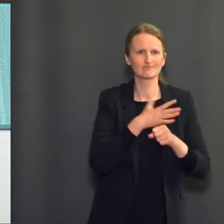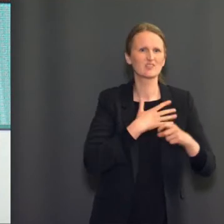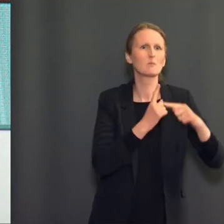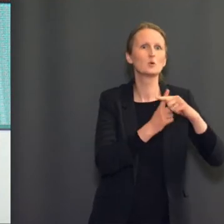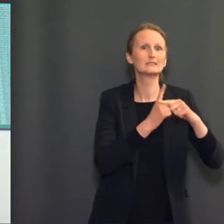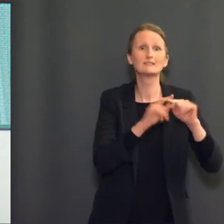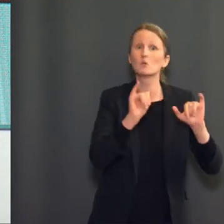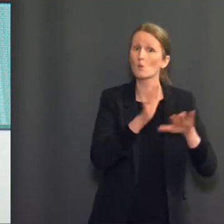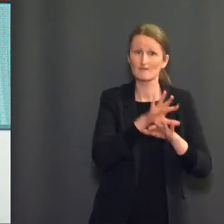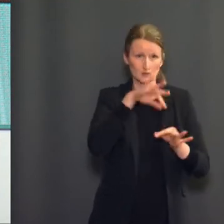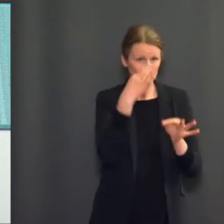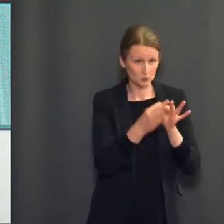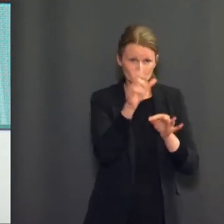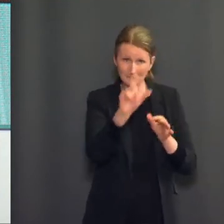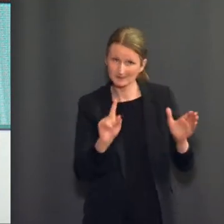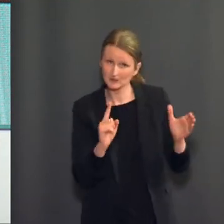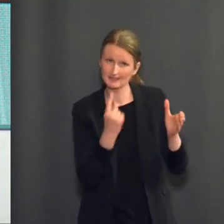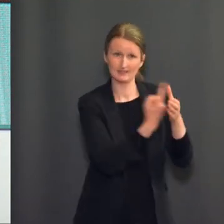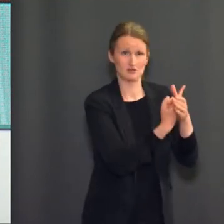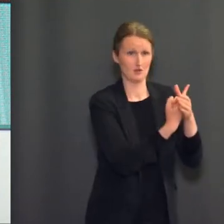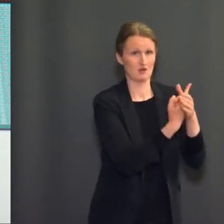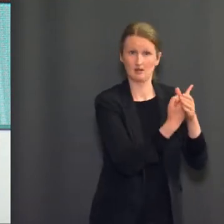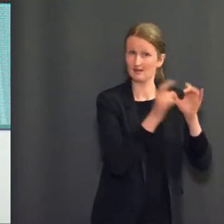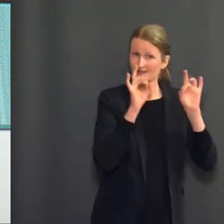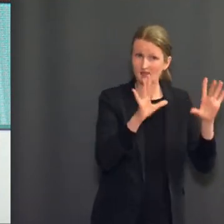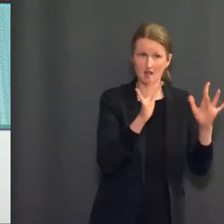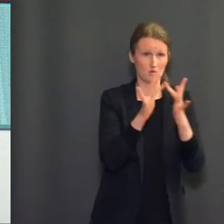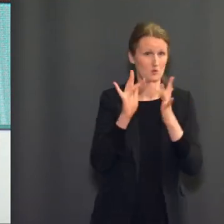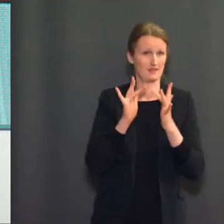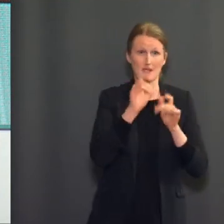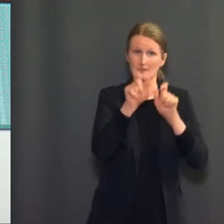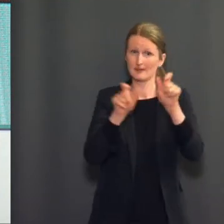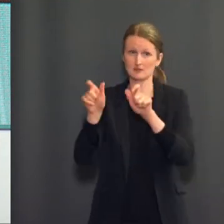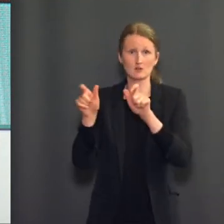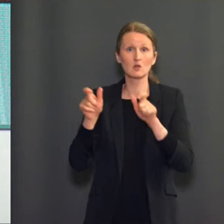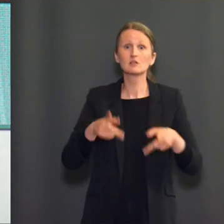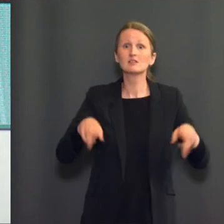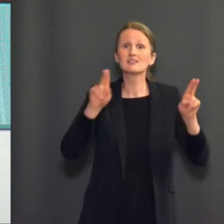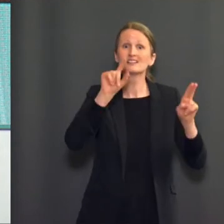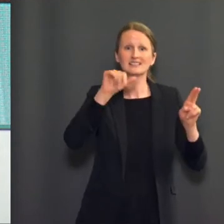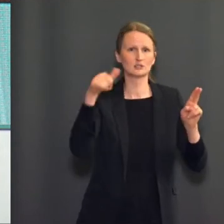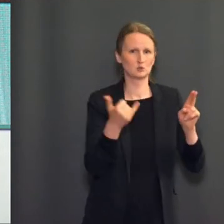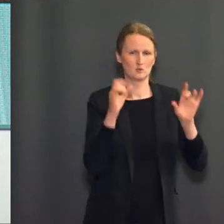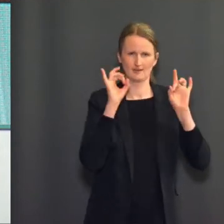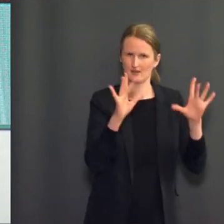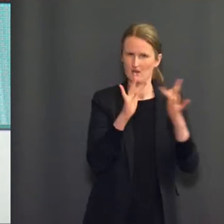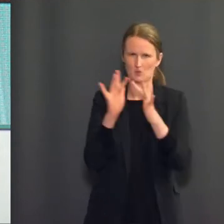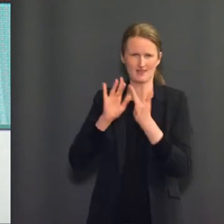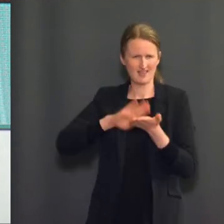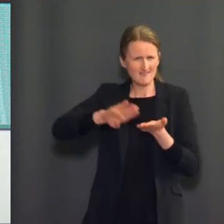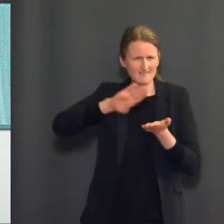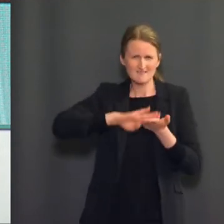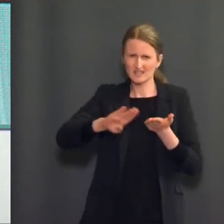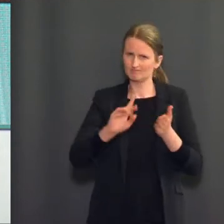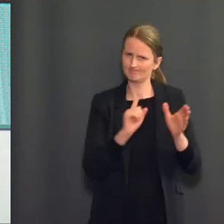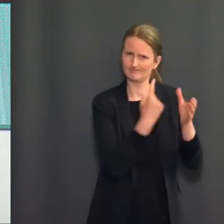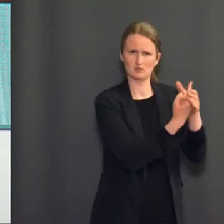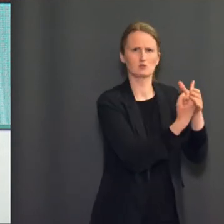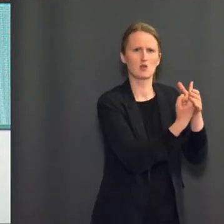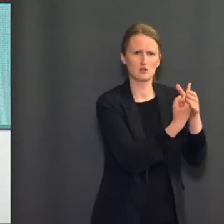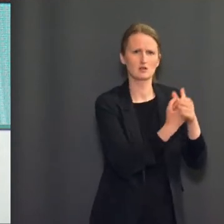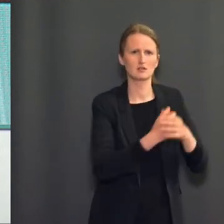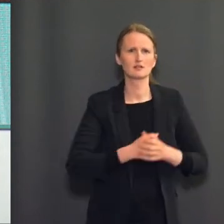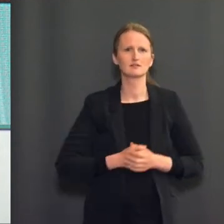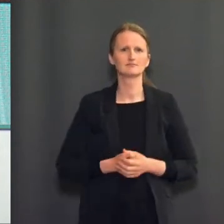minimum 10 jours. Notre deuxième ligne de défense consiste en les tests